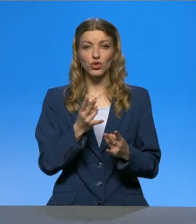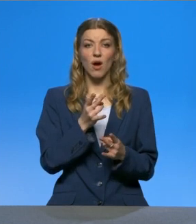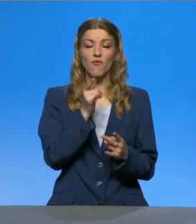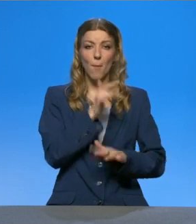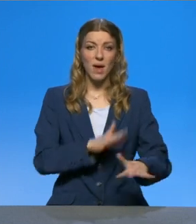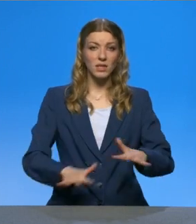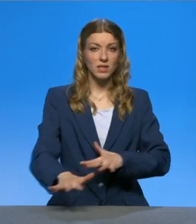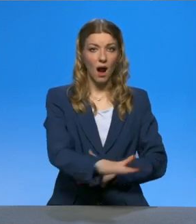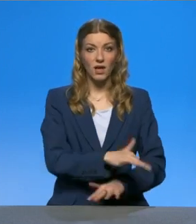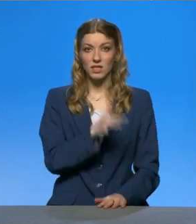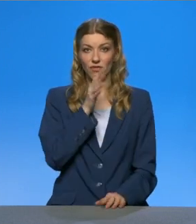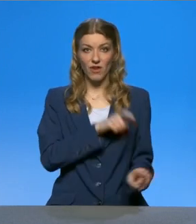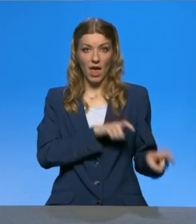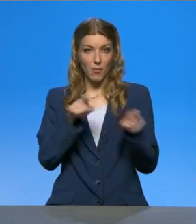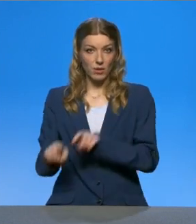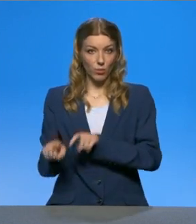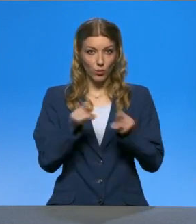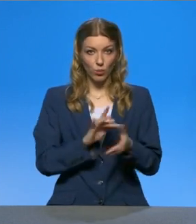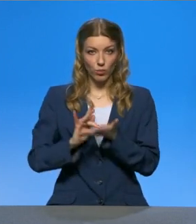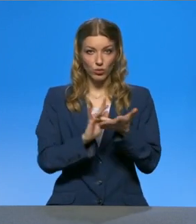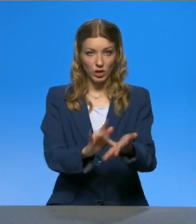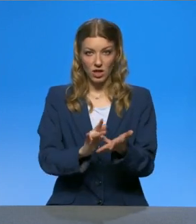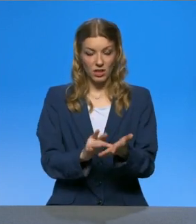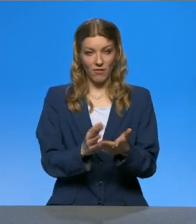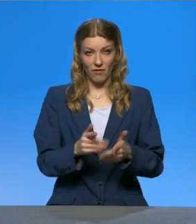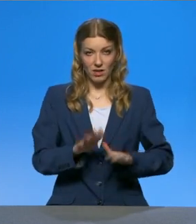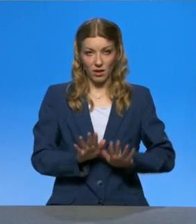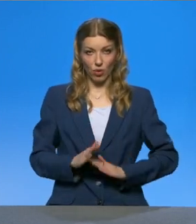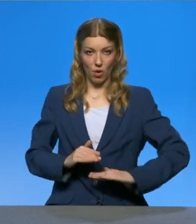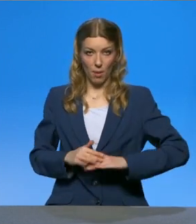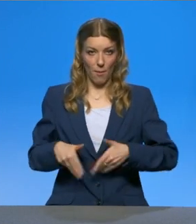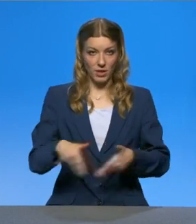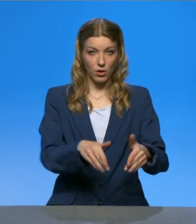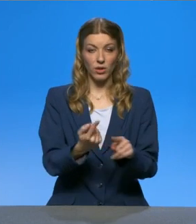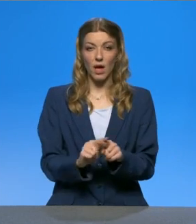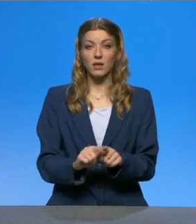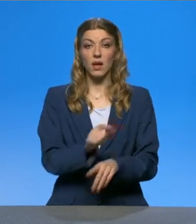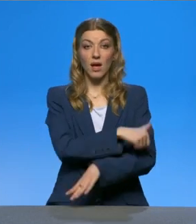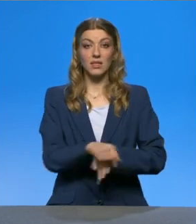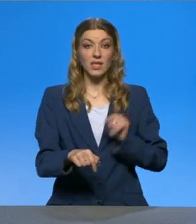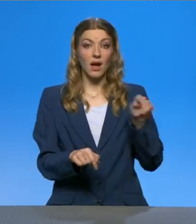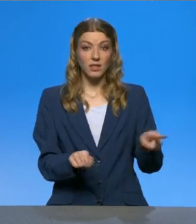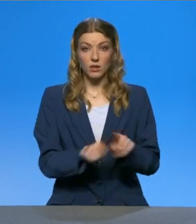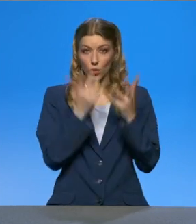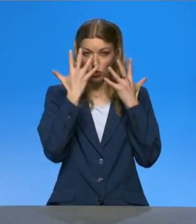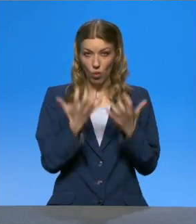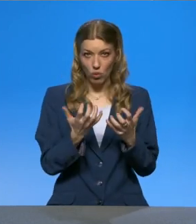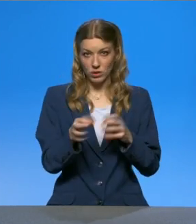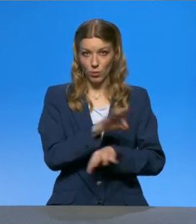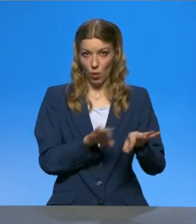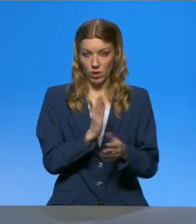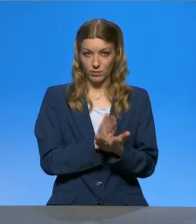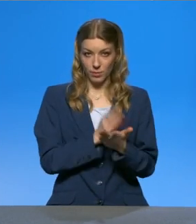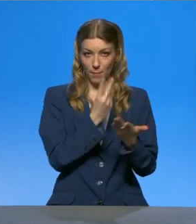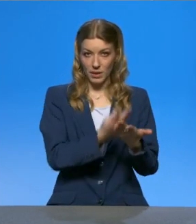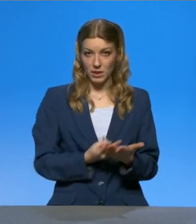И этот проект начинается активно в России. Соответственно, за границей он уже достаточно серьезно представлен. В мире